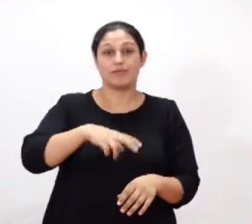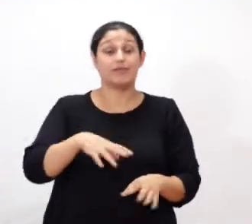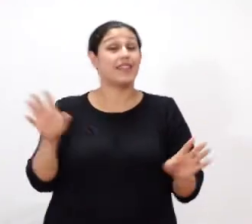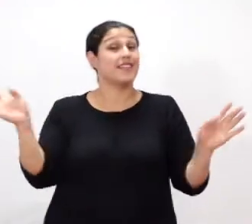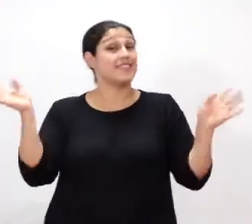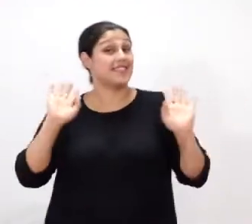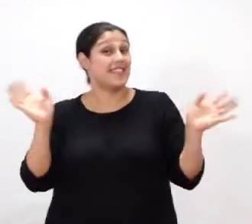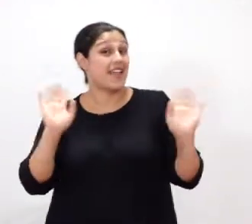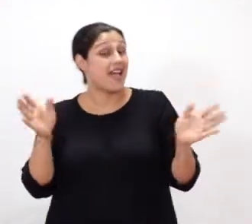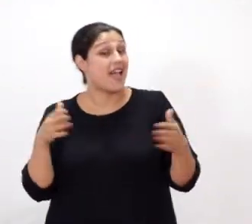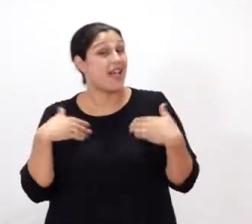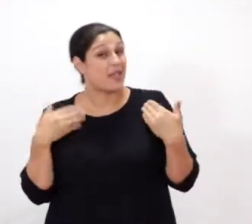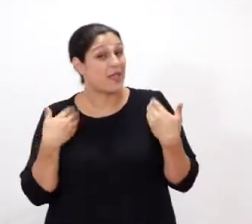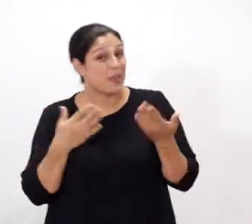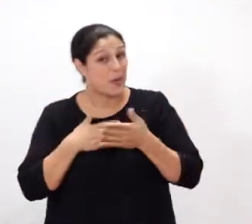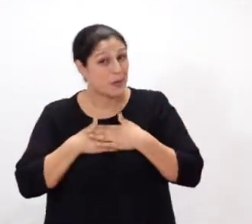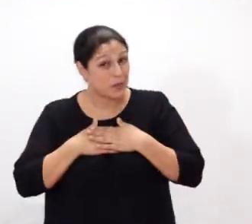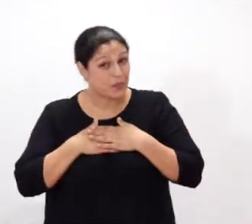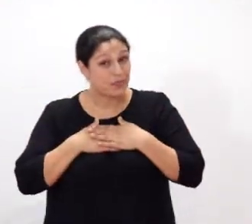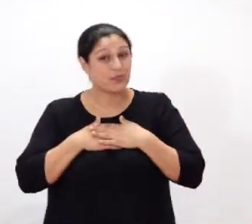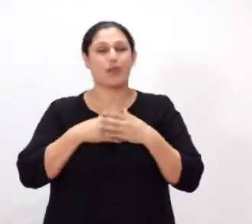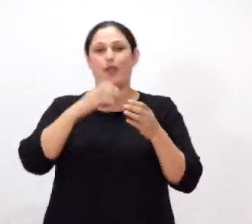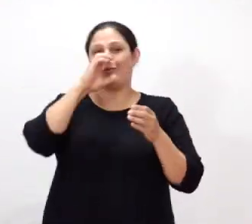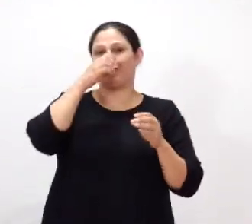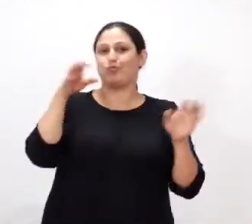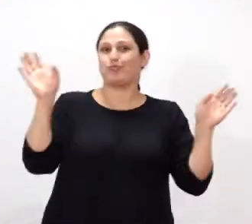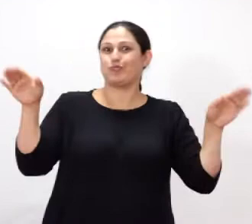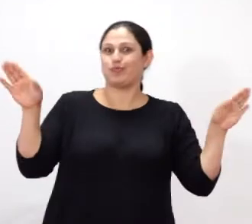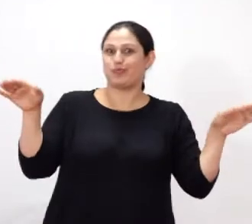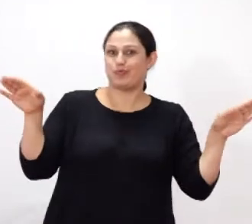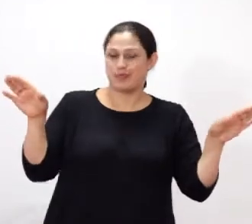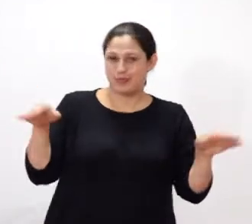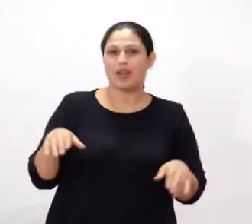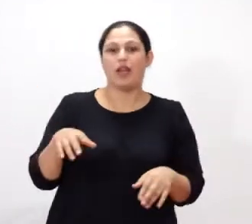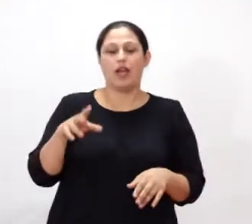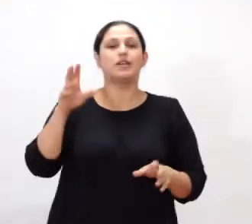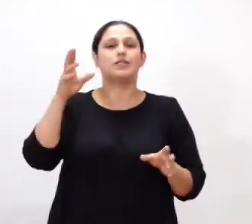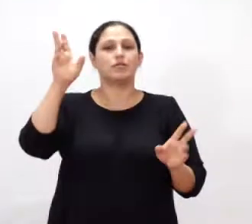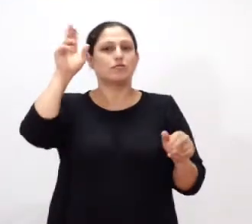سلام دوستان سلام بومی دانا سلام بومی دانا